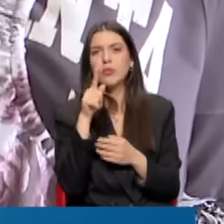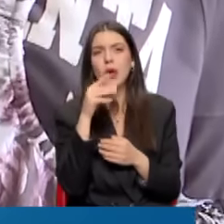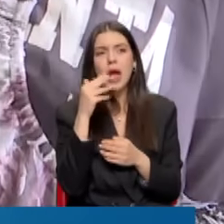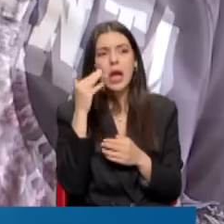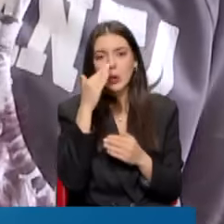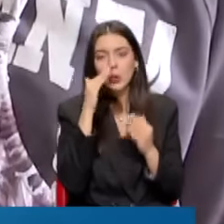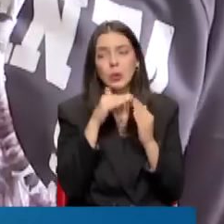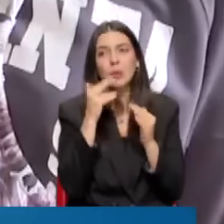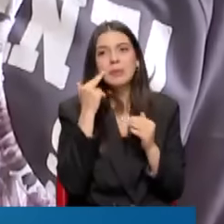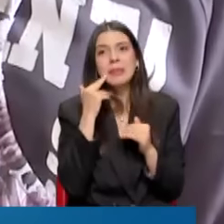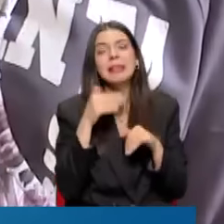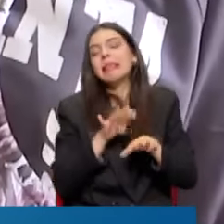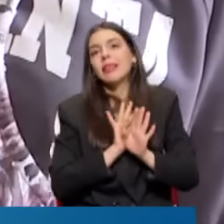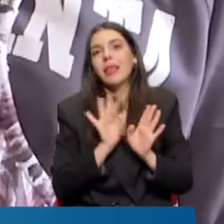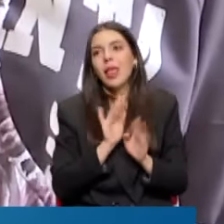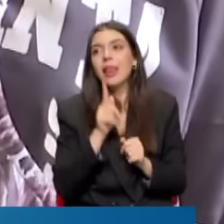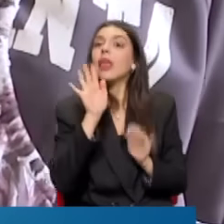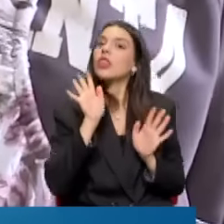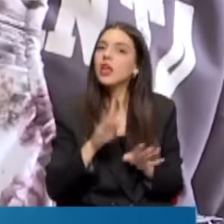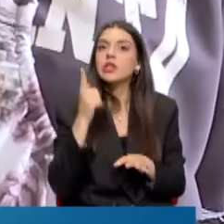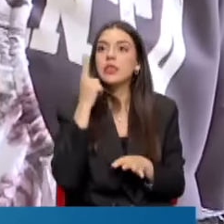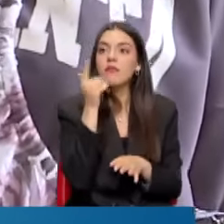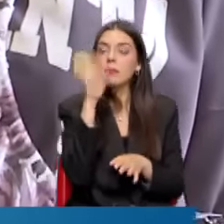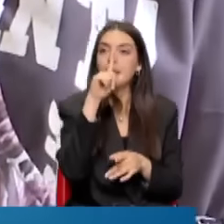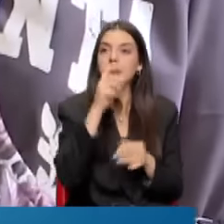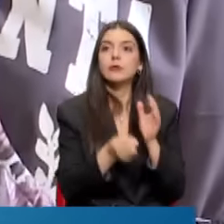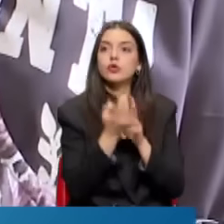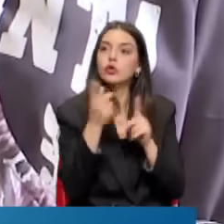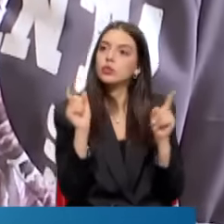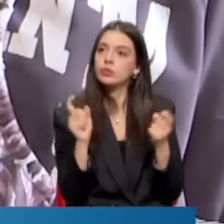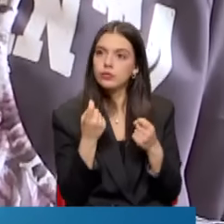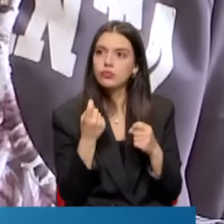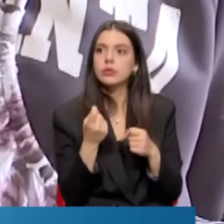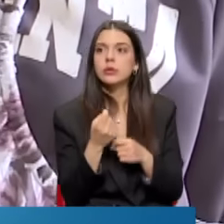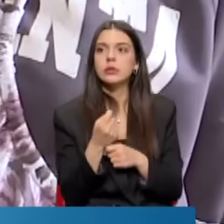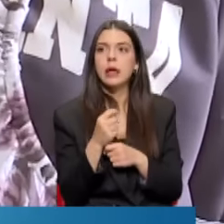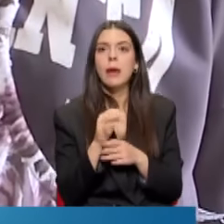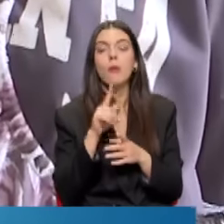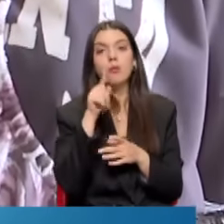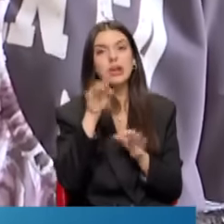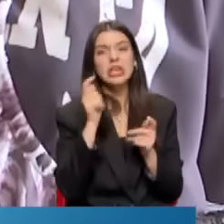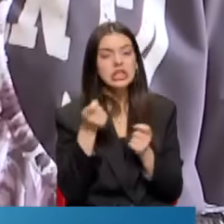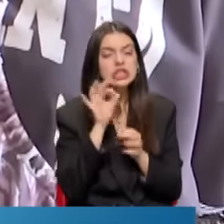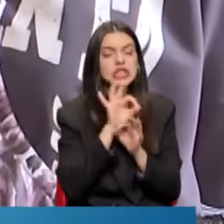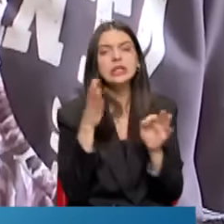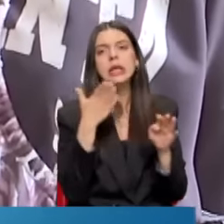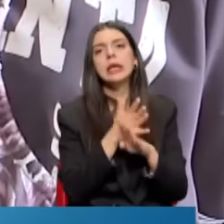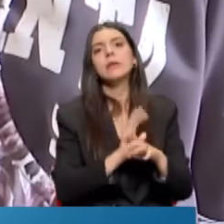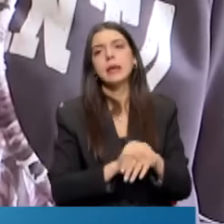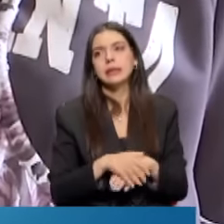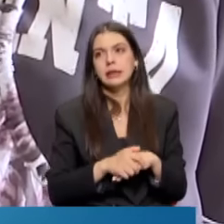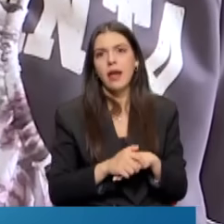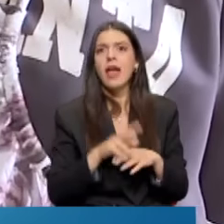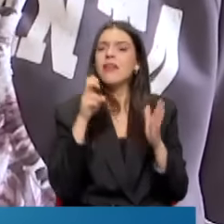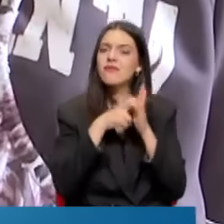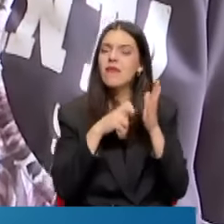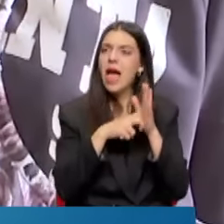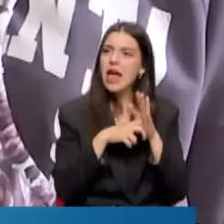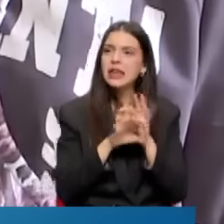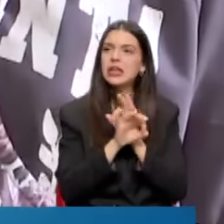gelmedi bana Keşke hani devlet başka bir çözüm bulsa da bu işlere hiç girmese yani vergi